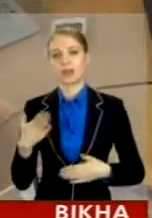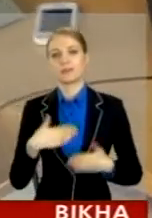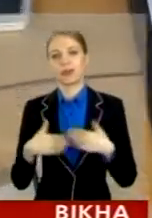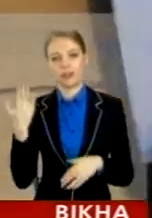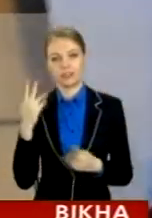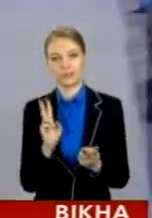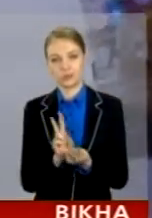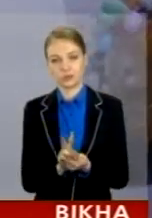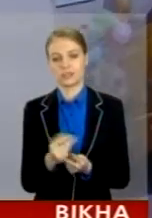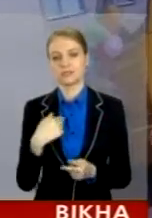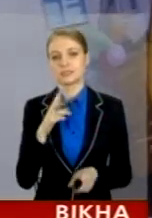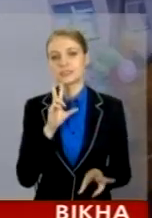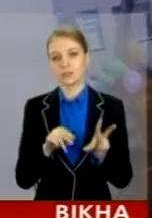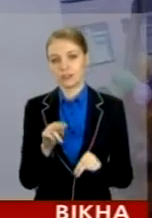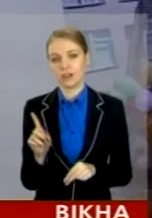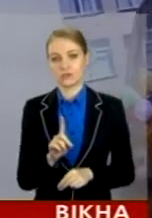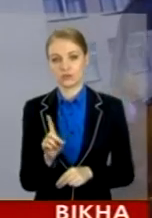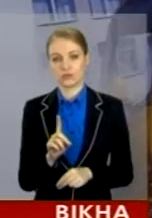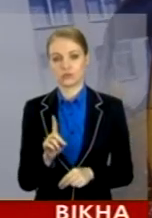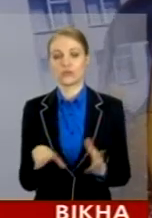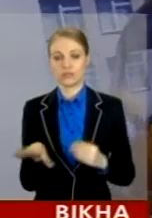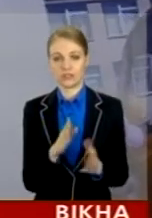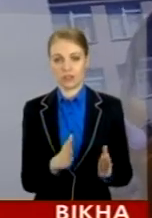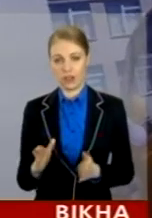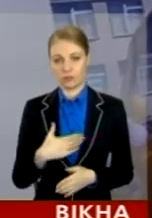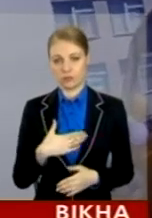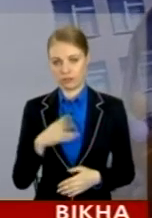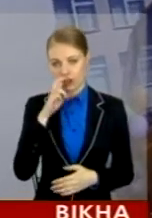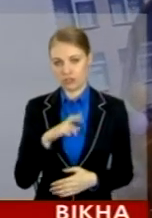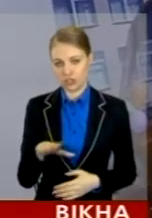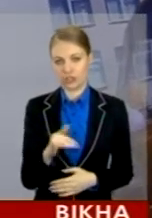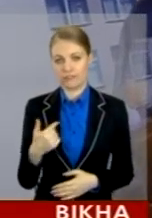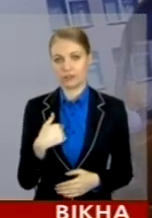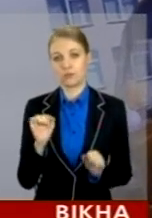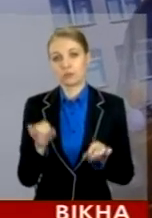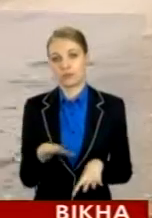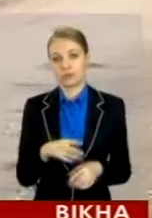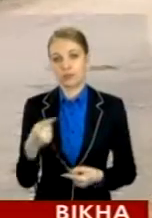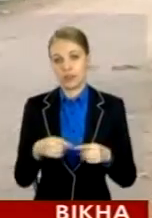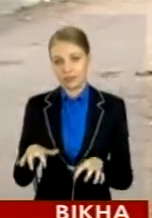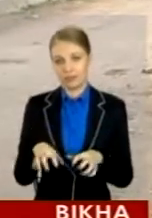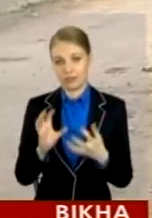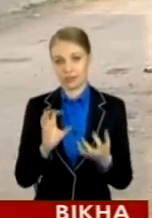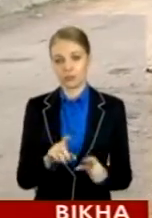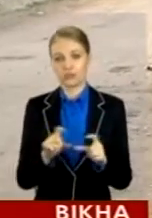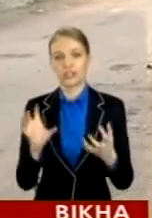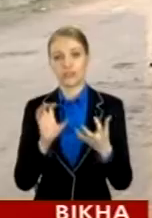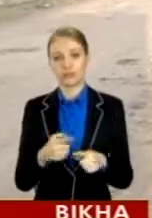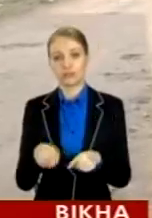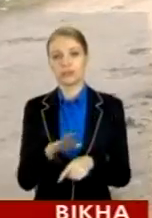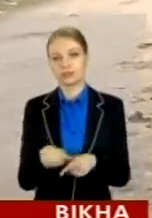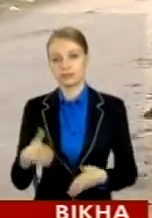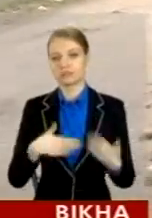його зустрічали Ми сподіваємось що що все налагодиться в нашій державі І ми його можемо отримуємо назад шкільним автобусом ці